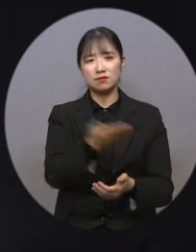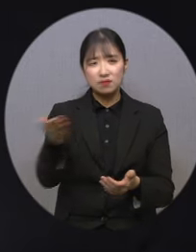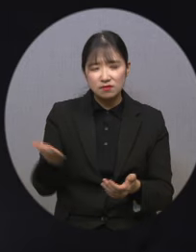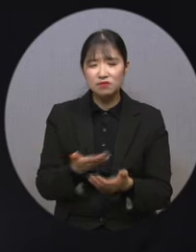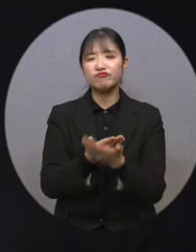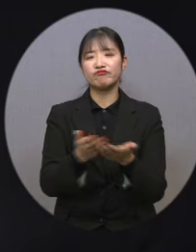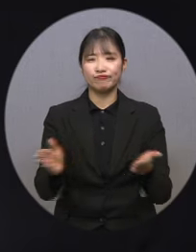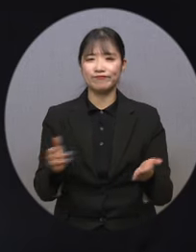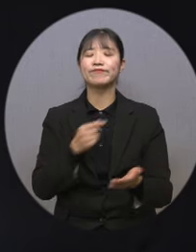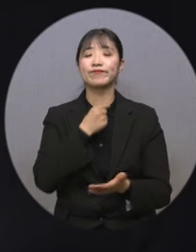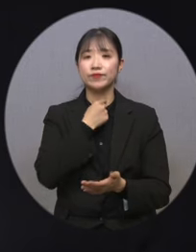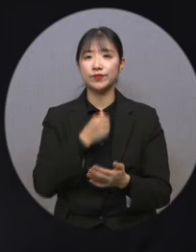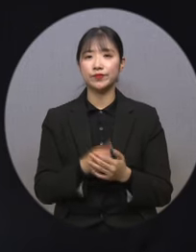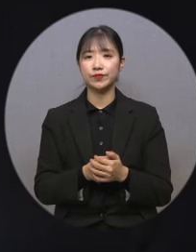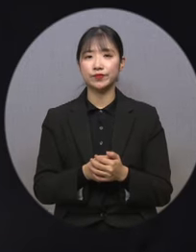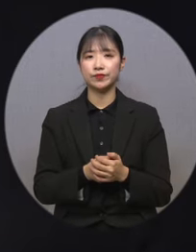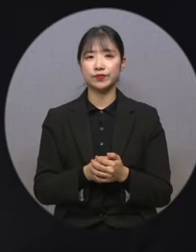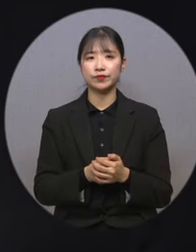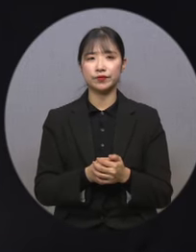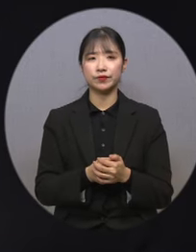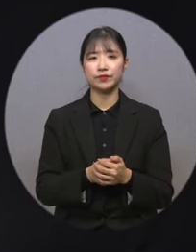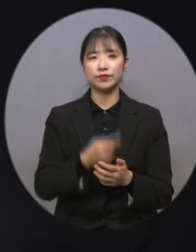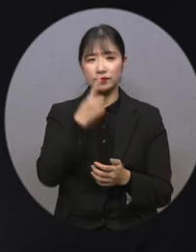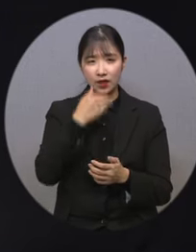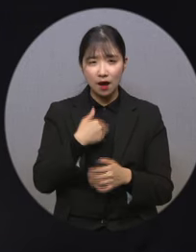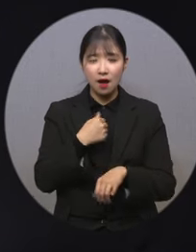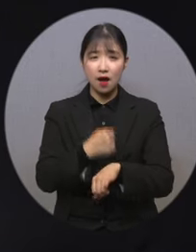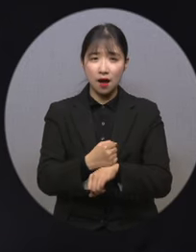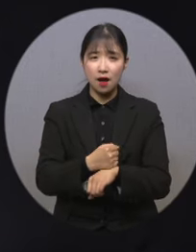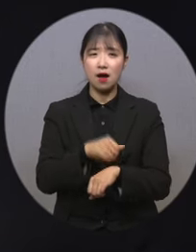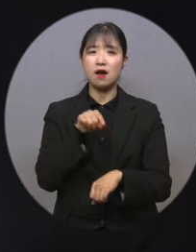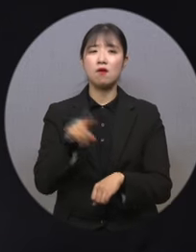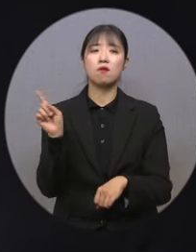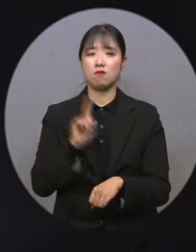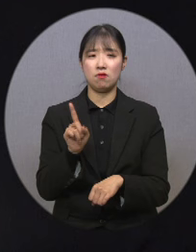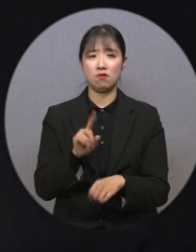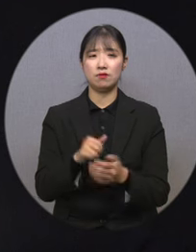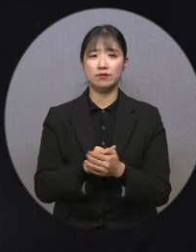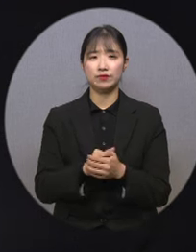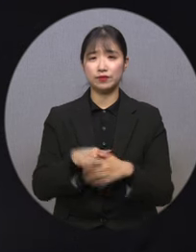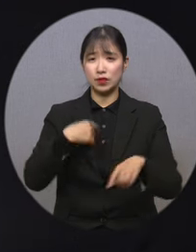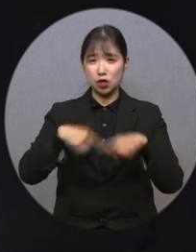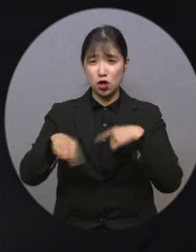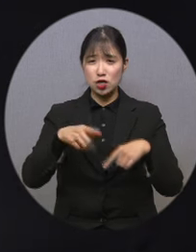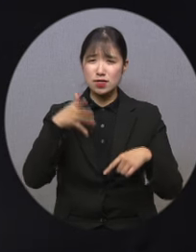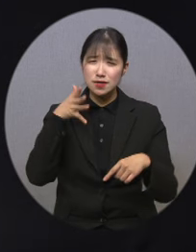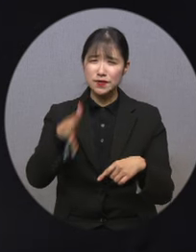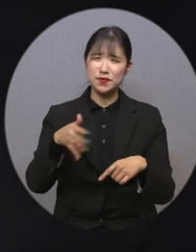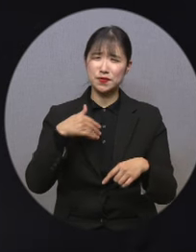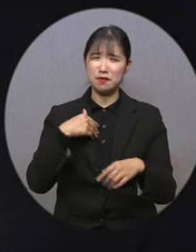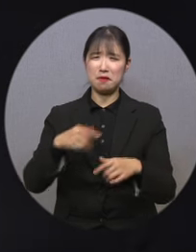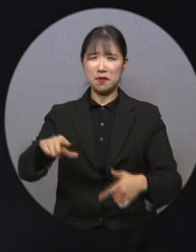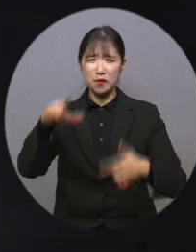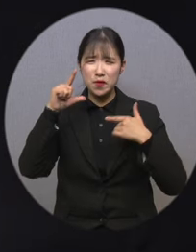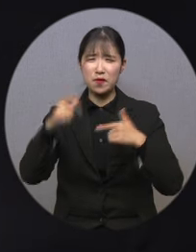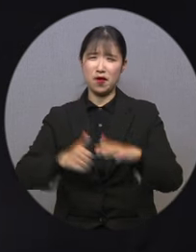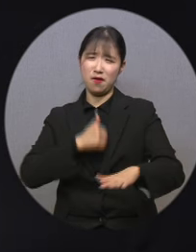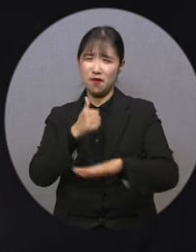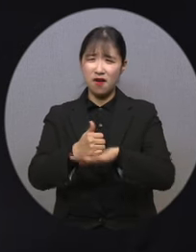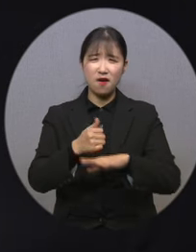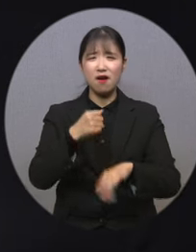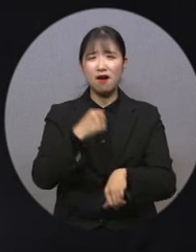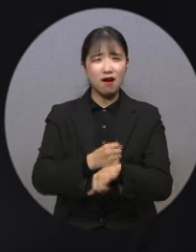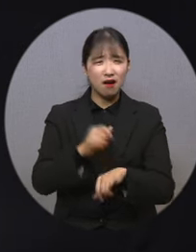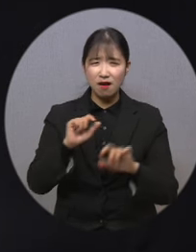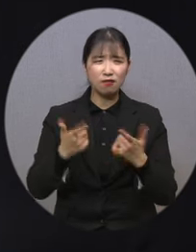생일상을 주고 싶은 거예요. 이래서 제가 하는 것은 어떤 정치적으로 뭐 성공하는 게 아니라